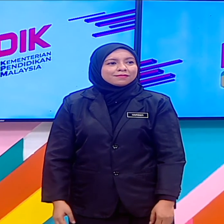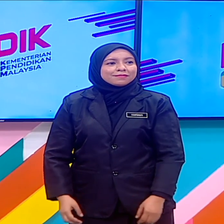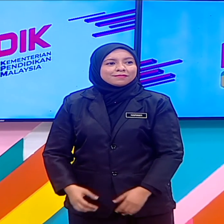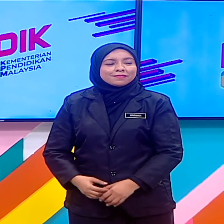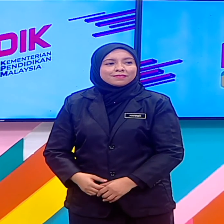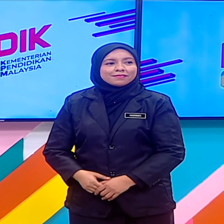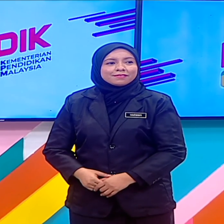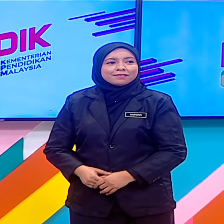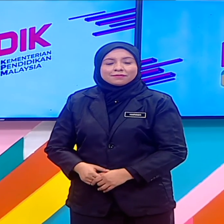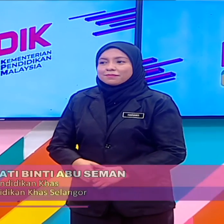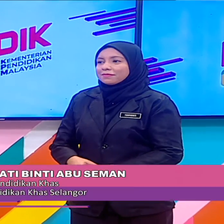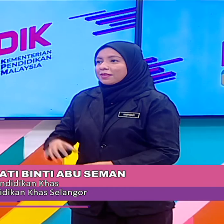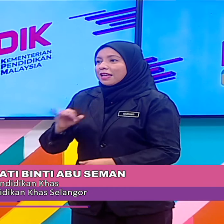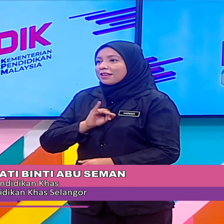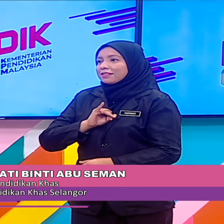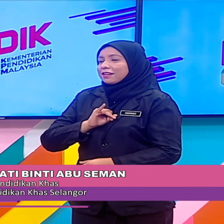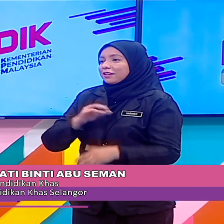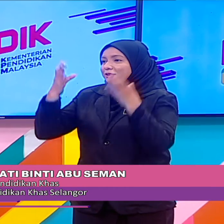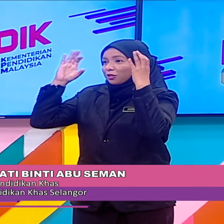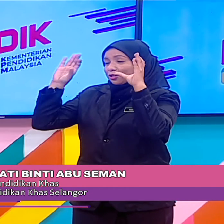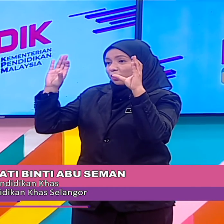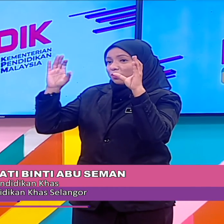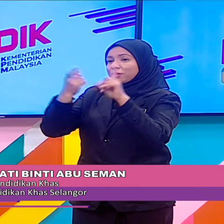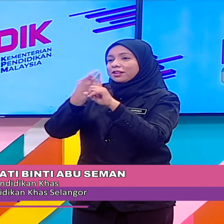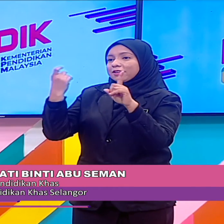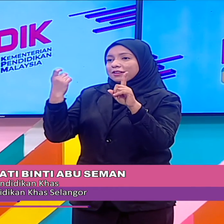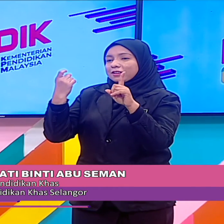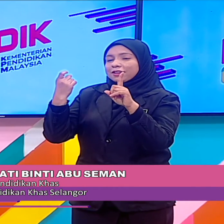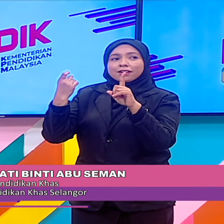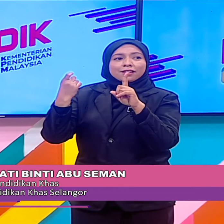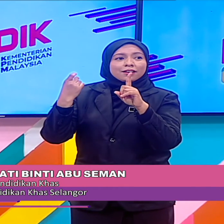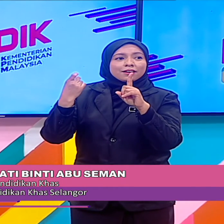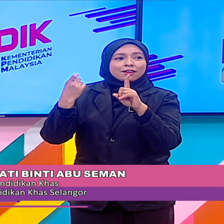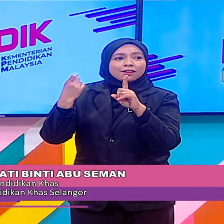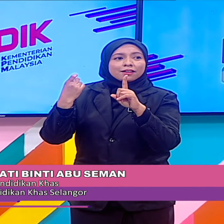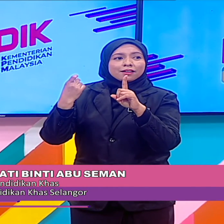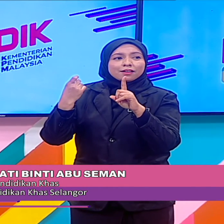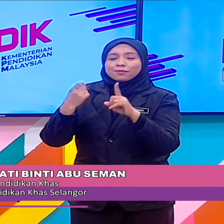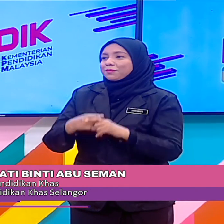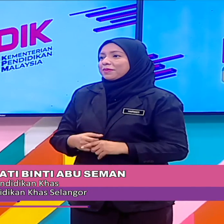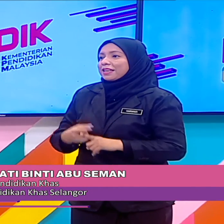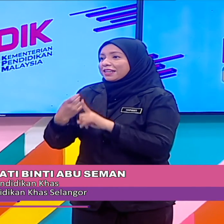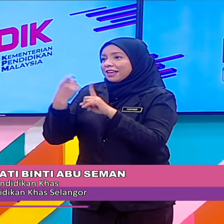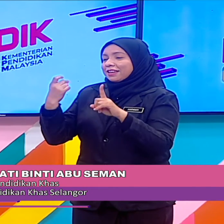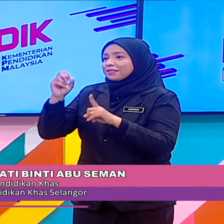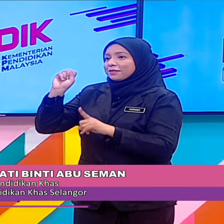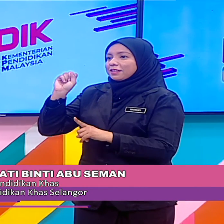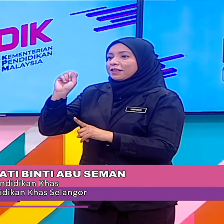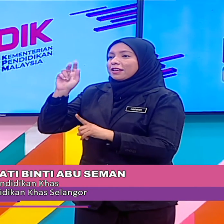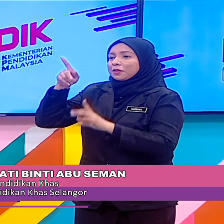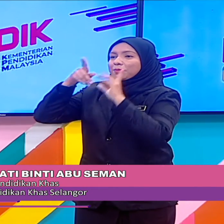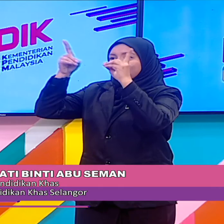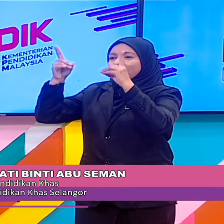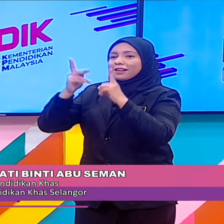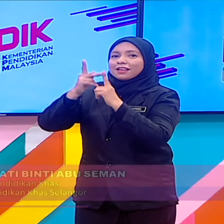Okey, cikgu Haryati ni sebenarnya adalah cikgu daripada Sekolah Siti Awan, apa, Sekolah Batu Lekir juga? Bukan, dia dari Sekolah Pendidikan